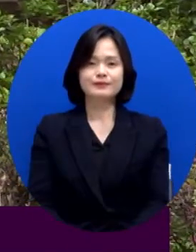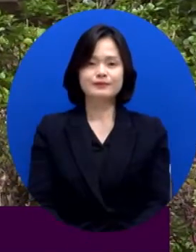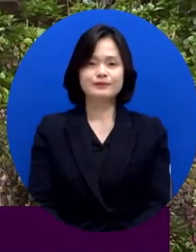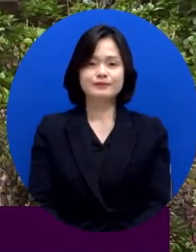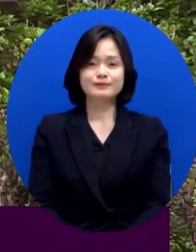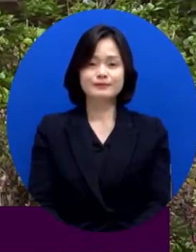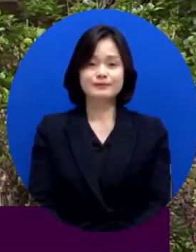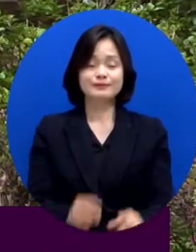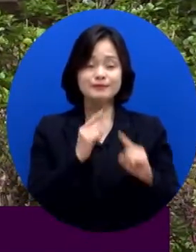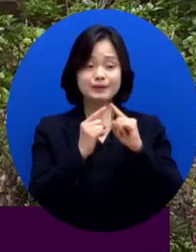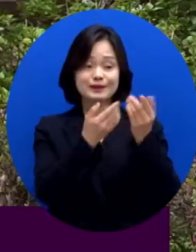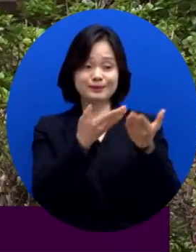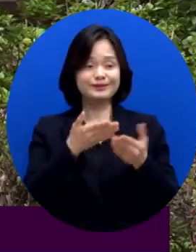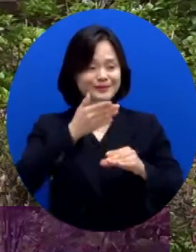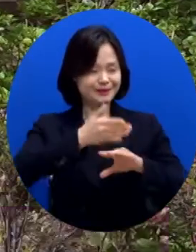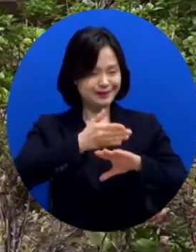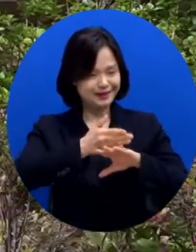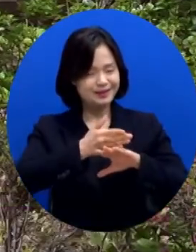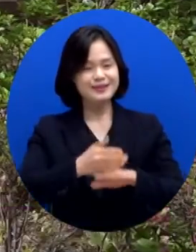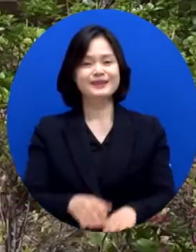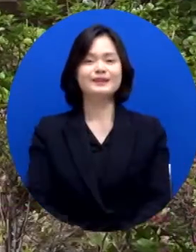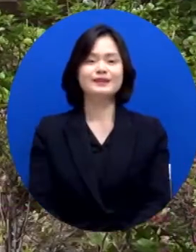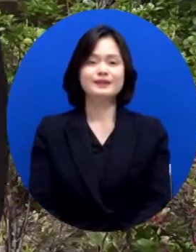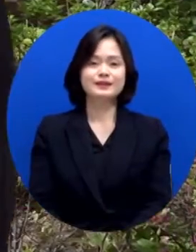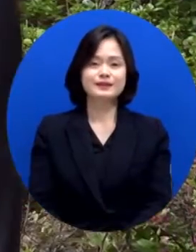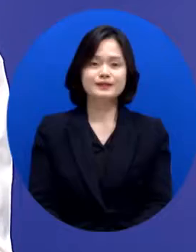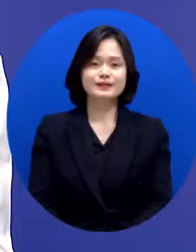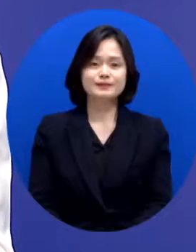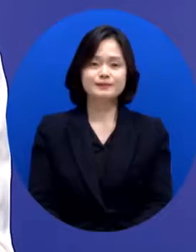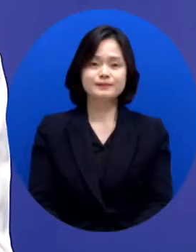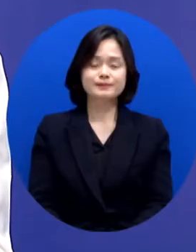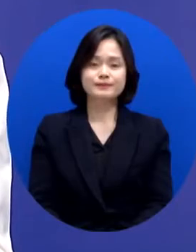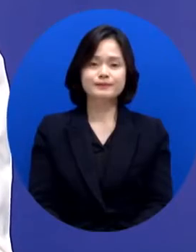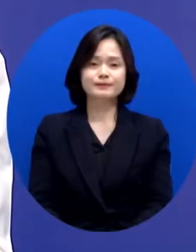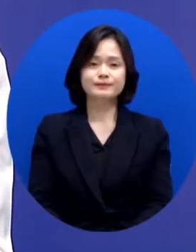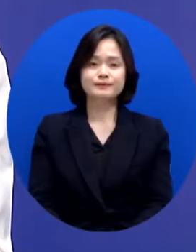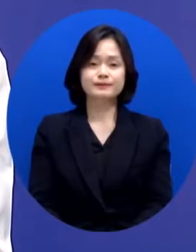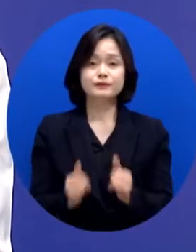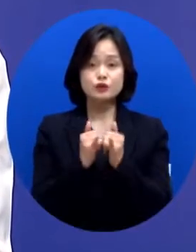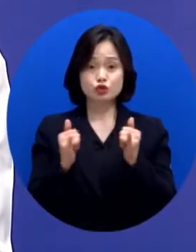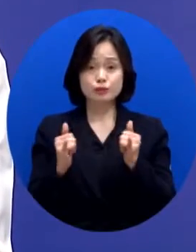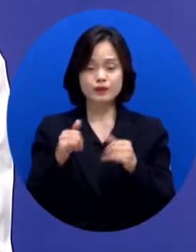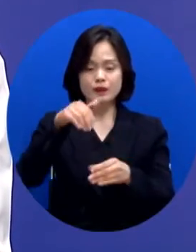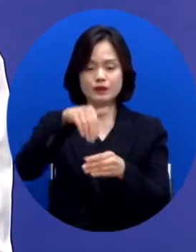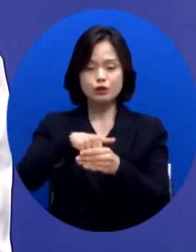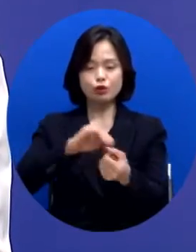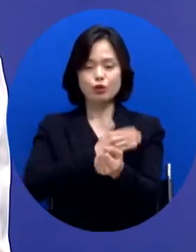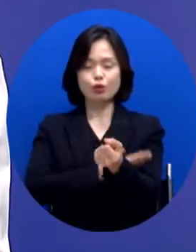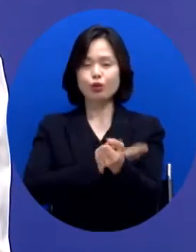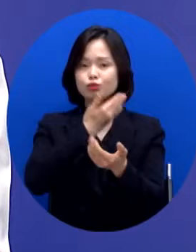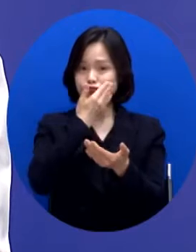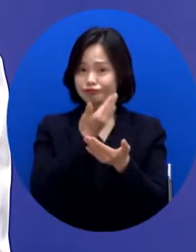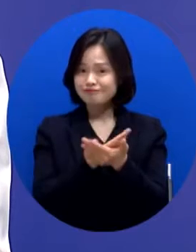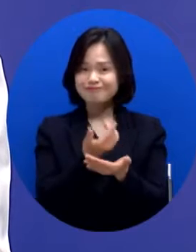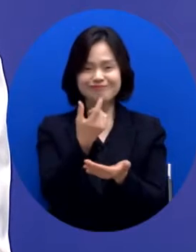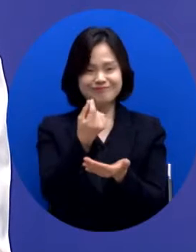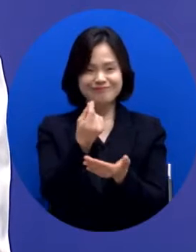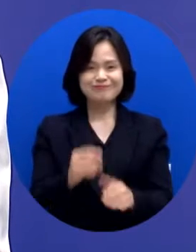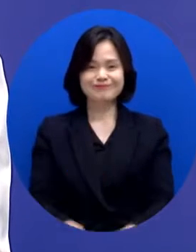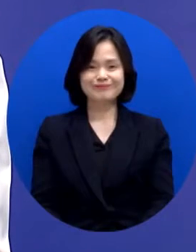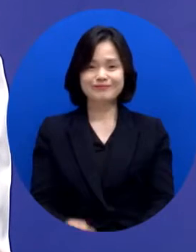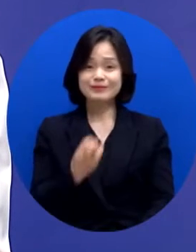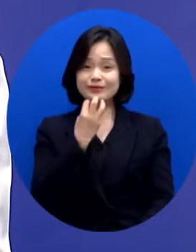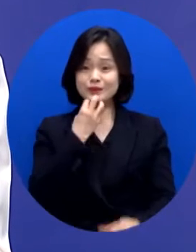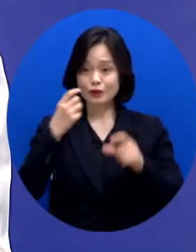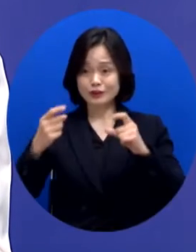네, 목사님 말씀 감사합니다. 감사합니다. 네, 국민의 소중한 권리 꼭 행사해야겠죠. 서울 지역